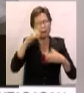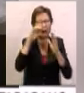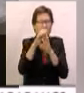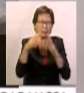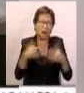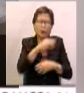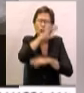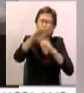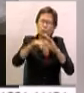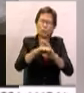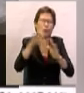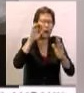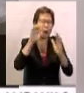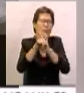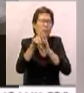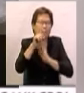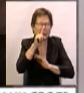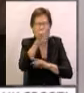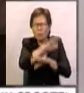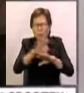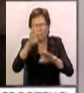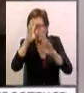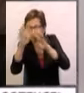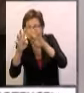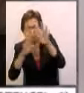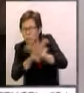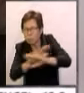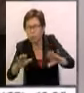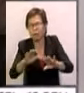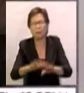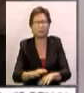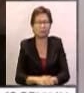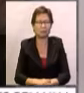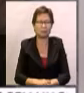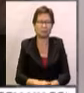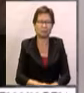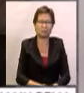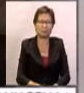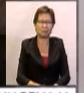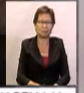kesemua fotonya benar dan bukan rekaan untuk menarik perhatian umum.